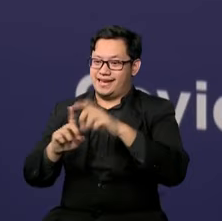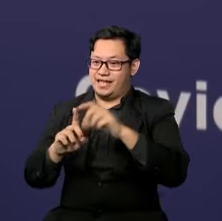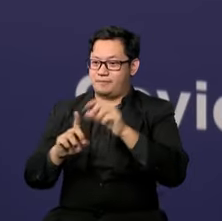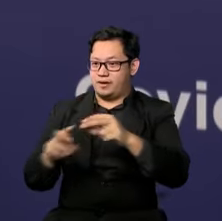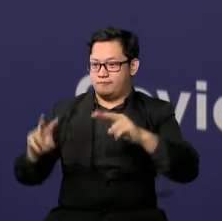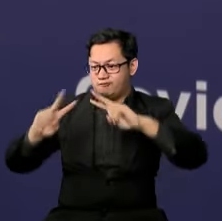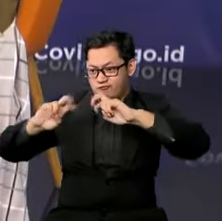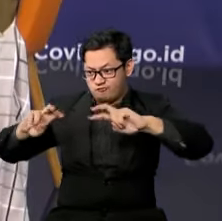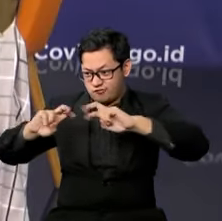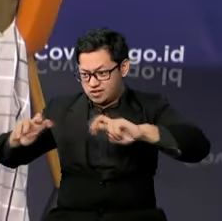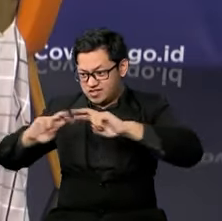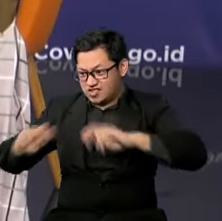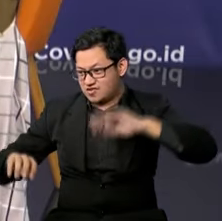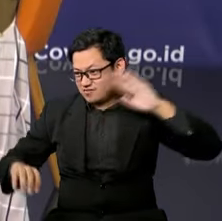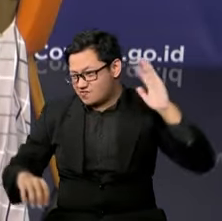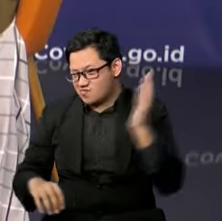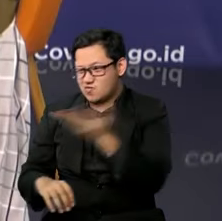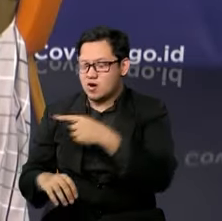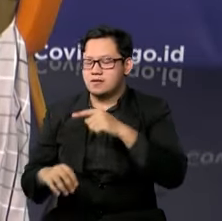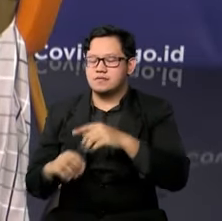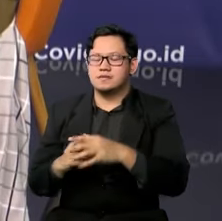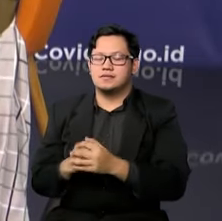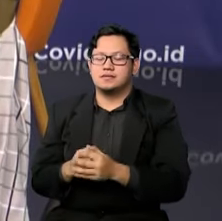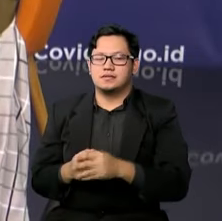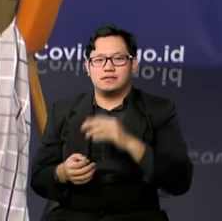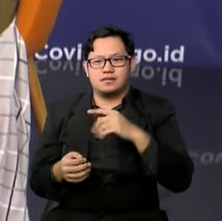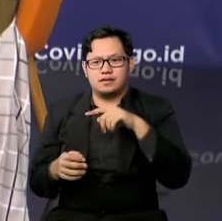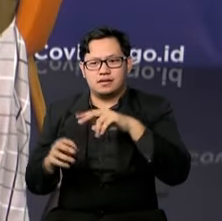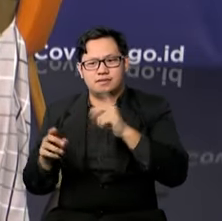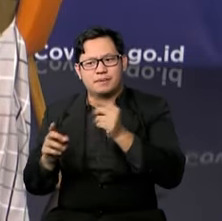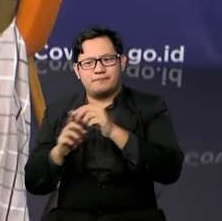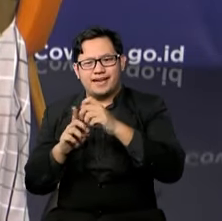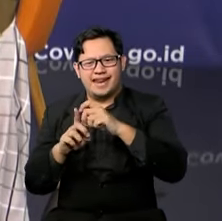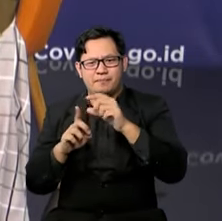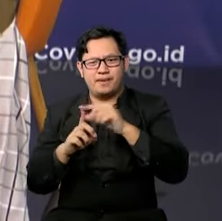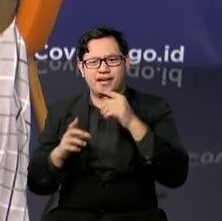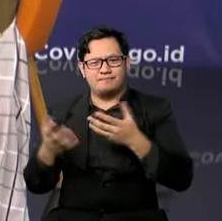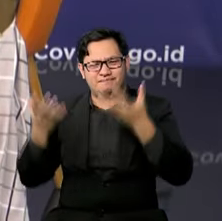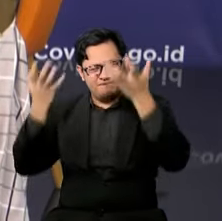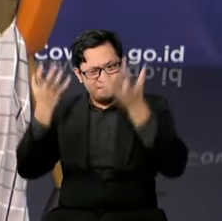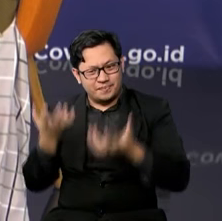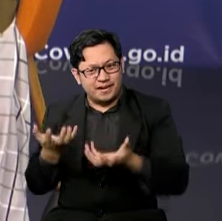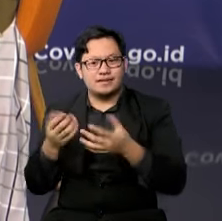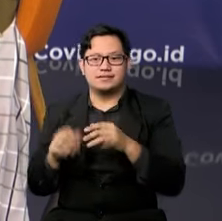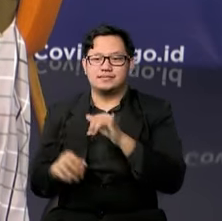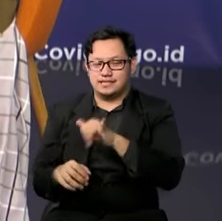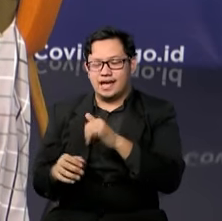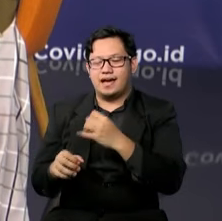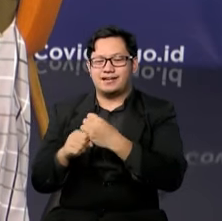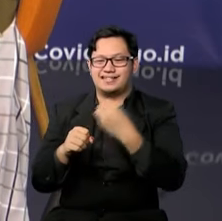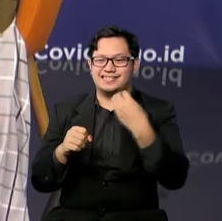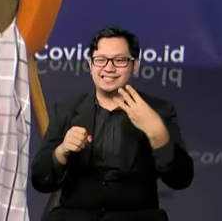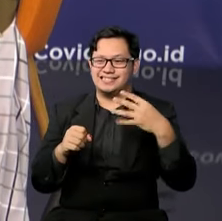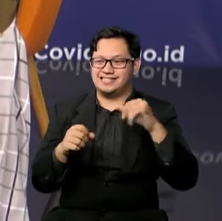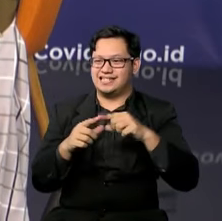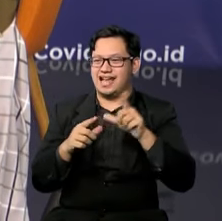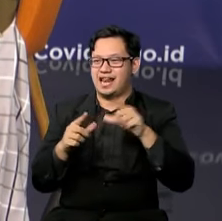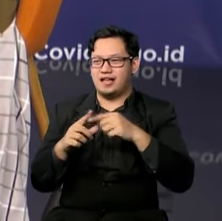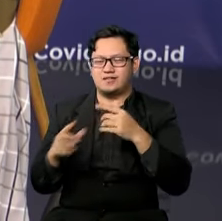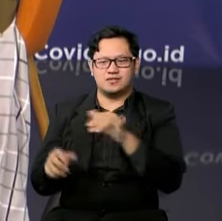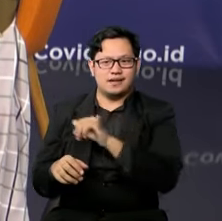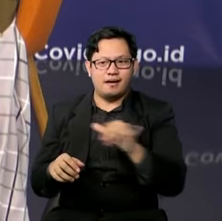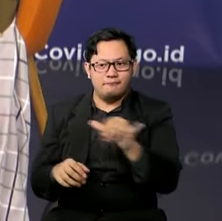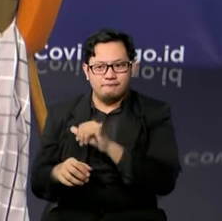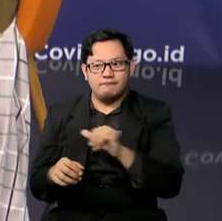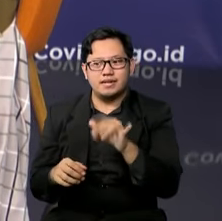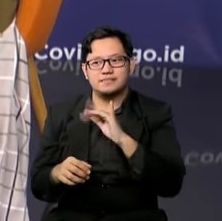itu ternyata ini pede pada udah berat loh bagi pemeran gejalanya sama dia datang ke rumah sakit Iya awal-awal itu memang